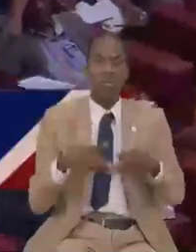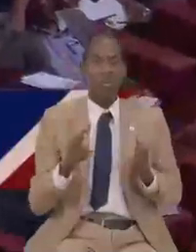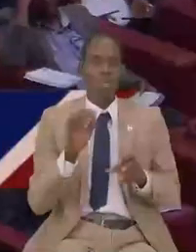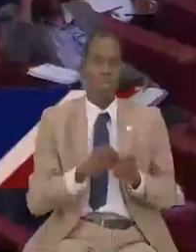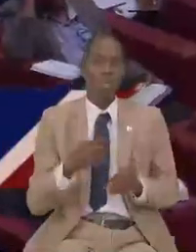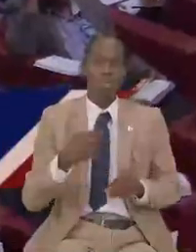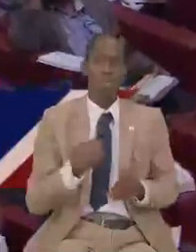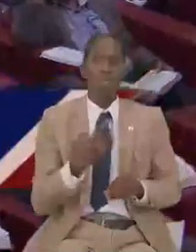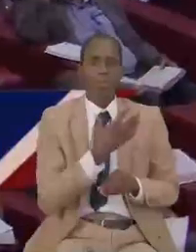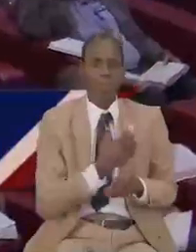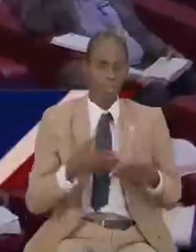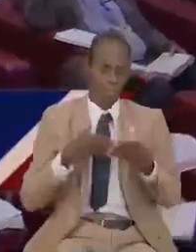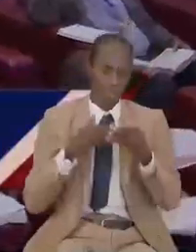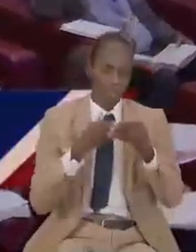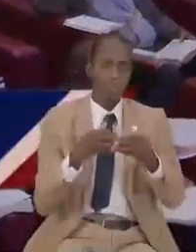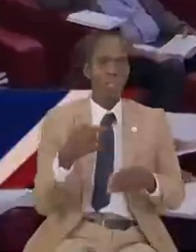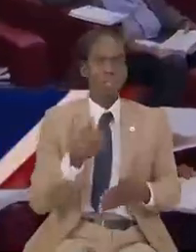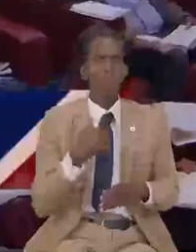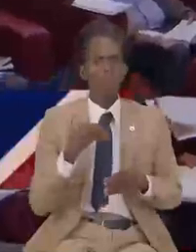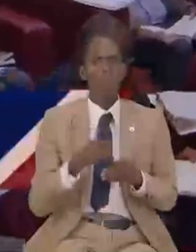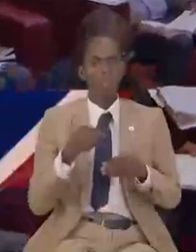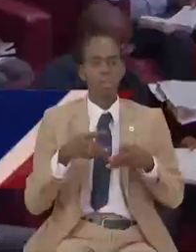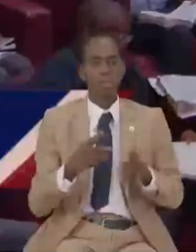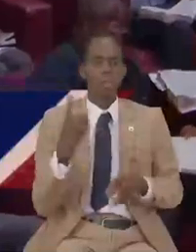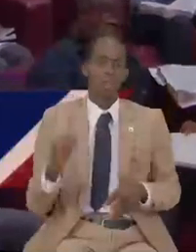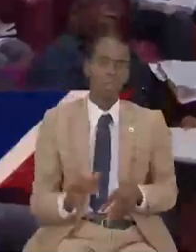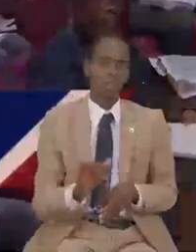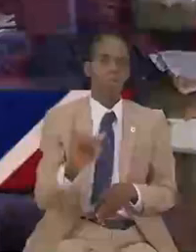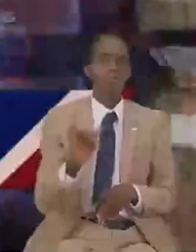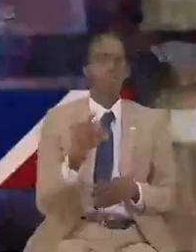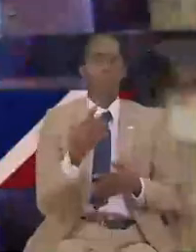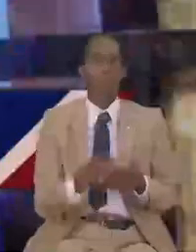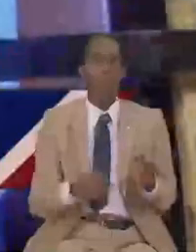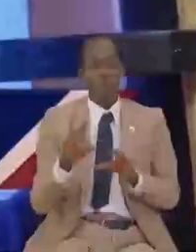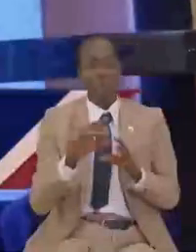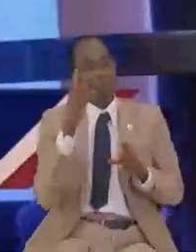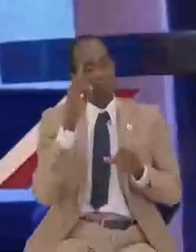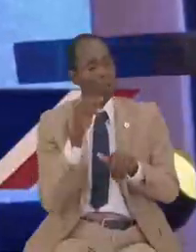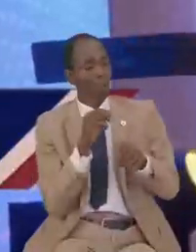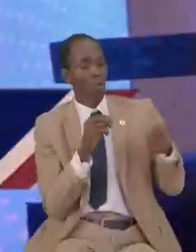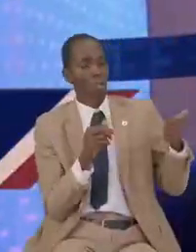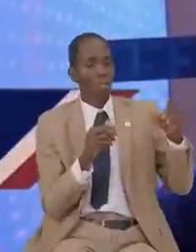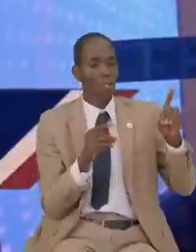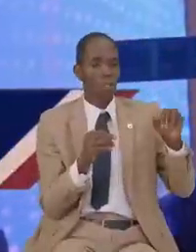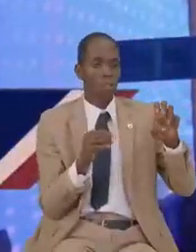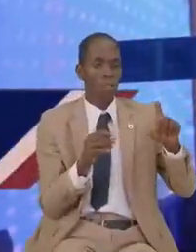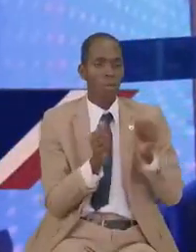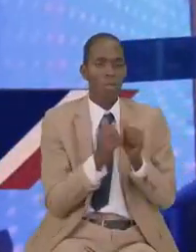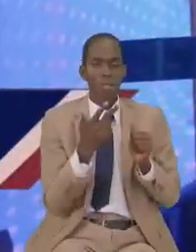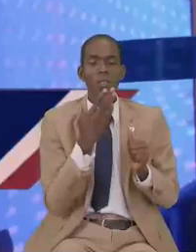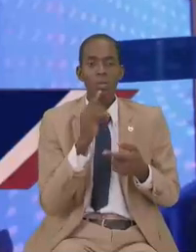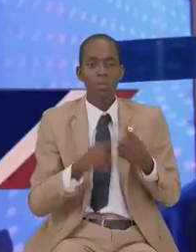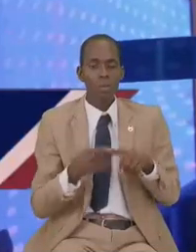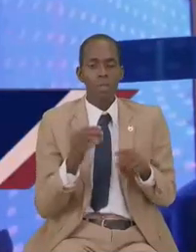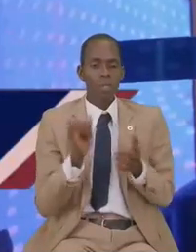et conduis-moi sur la voie de l'éternité. Ce que tu as fait pour eux, ils étaient fermes, sans